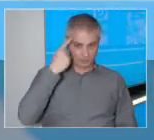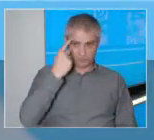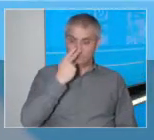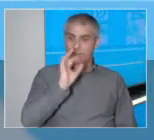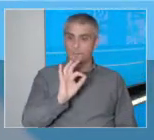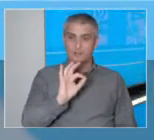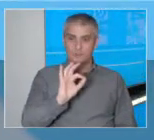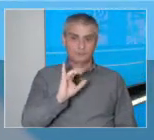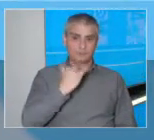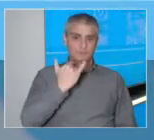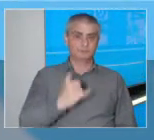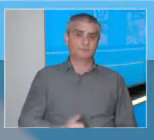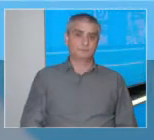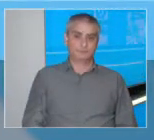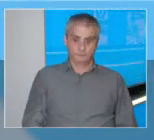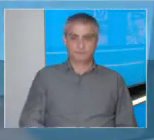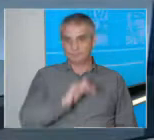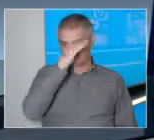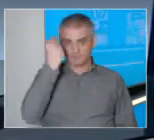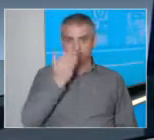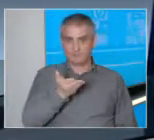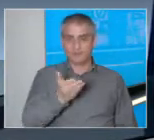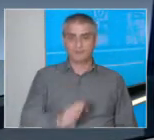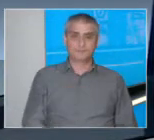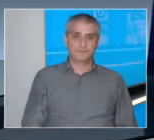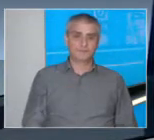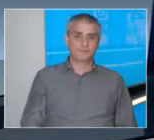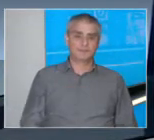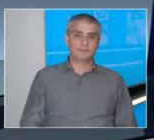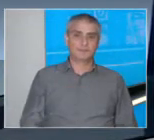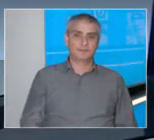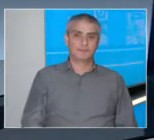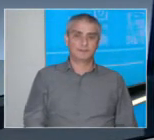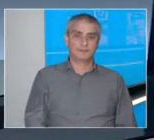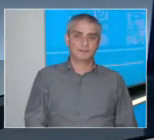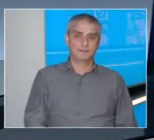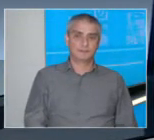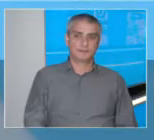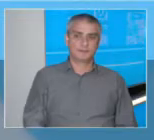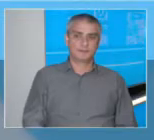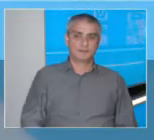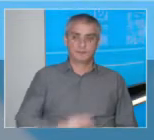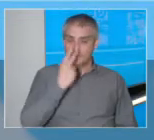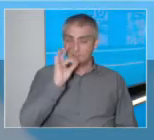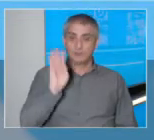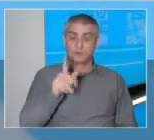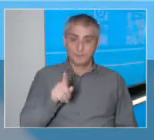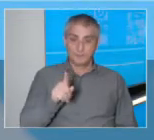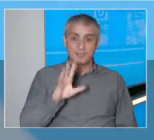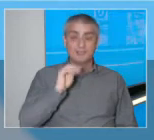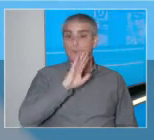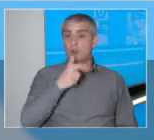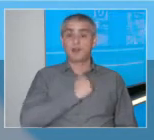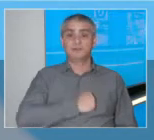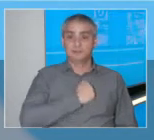שמבחינתו, כן. כן, נסתפק בדברים האלו. משפט אחרון, כן? אני אומר שמבחינתו של נתניהו, עם כל